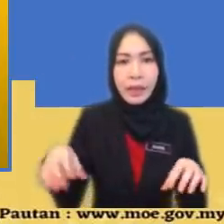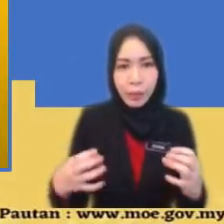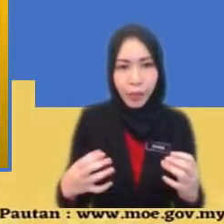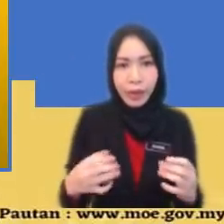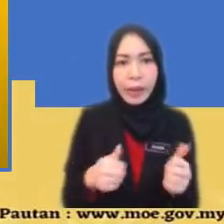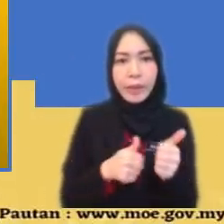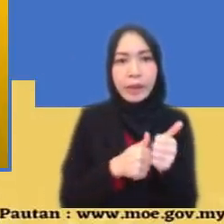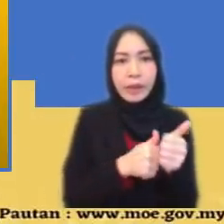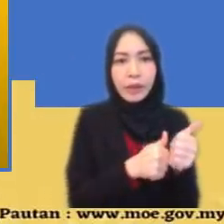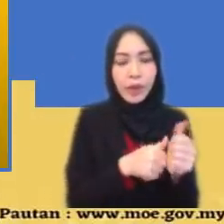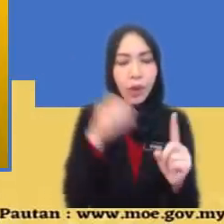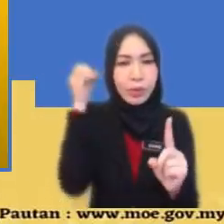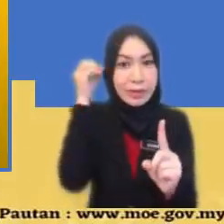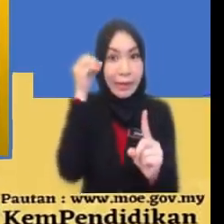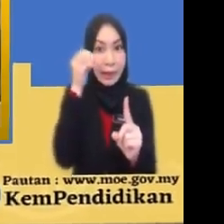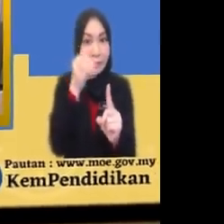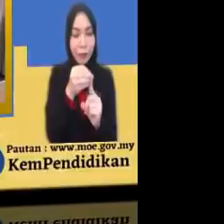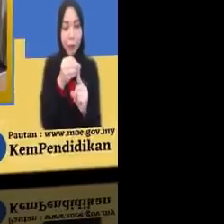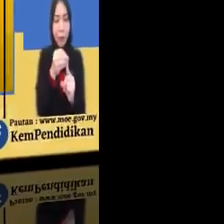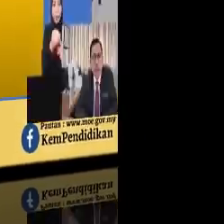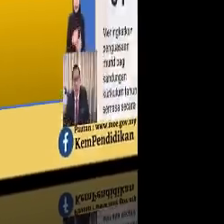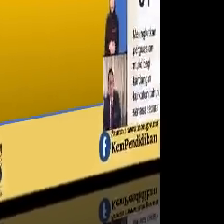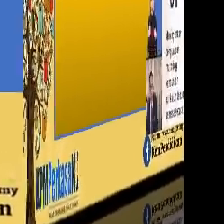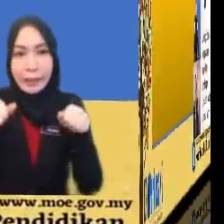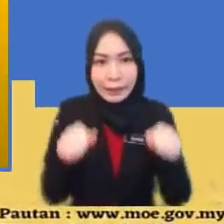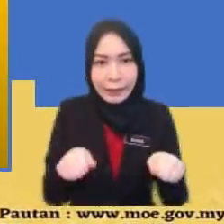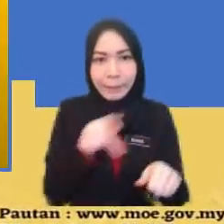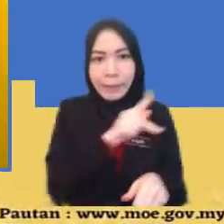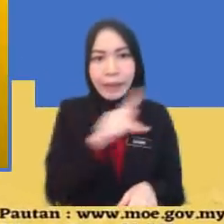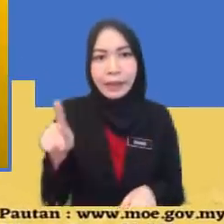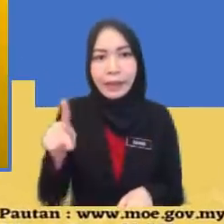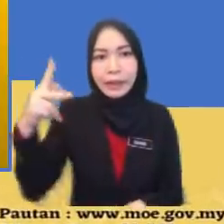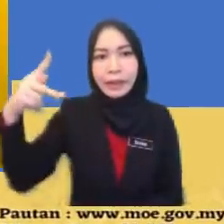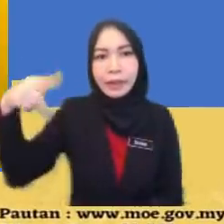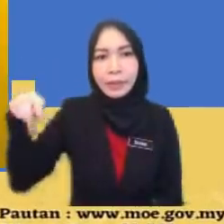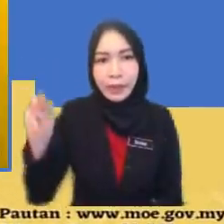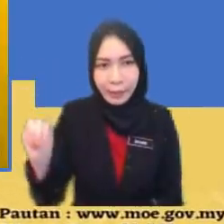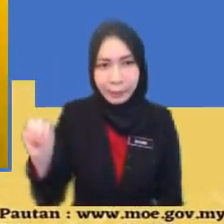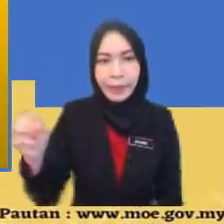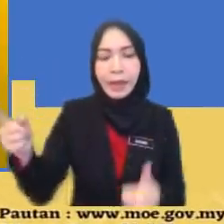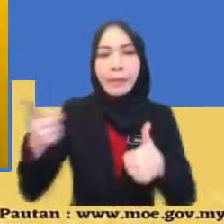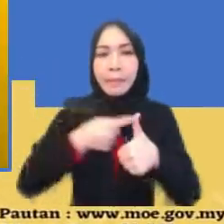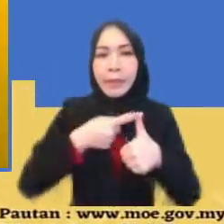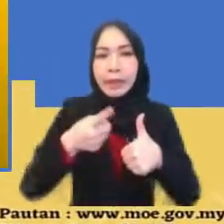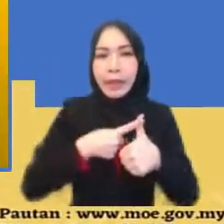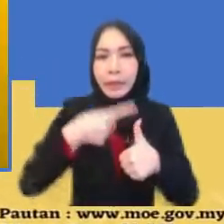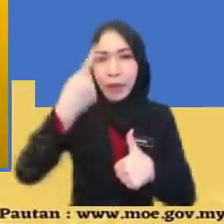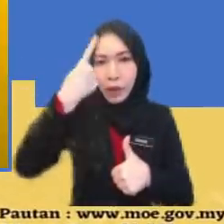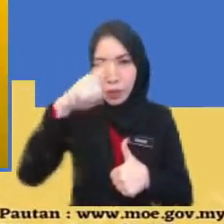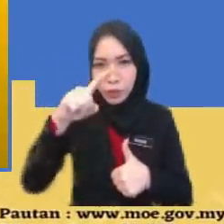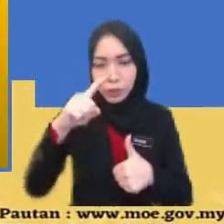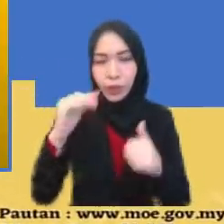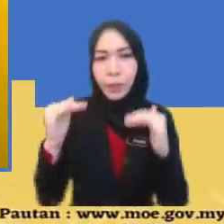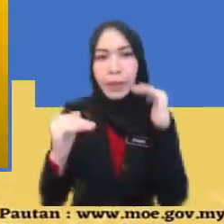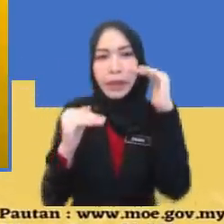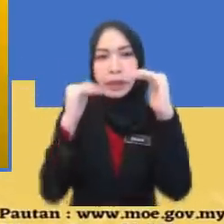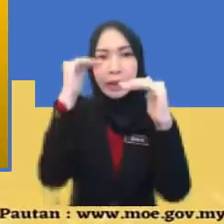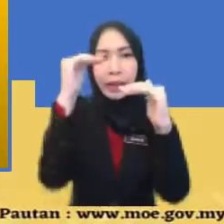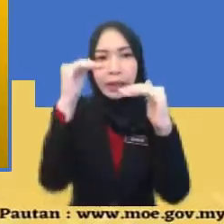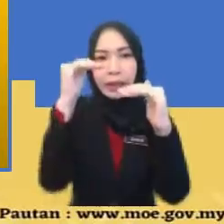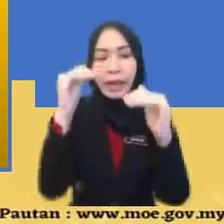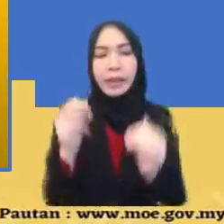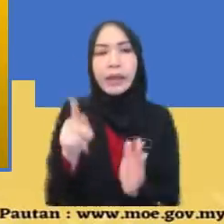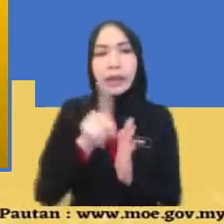CPNS asarkan objektif pertama ilah untuk meningkatkan penguasaan murid bagi kandungan kliklm